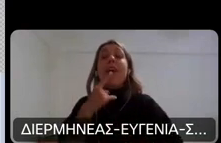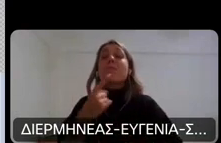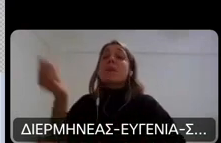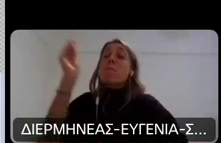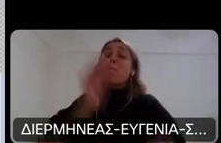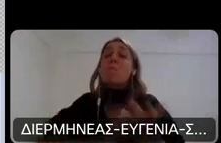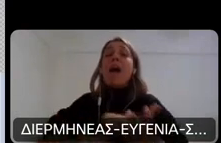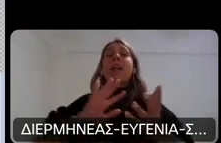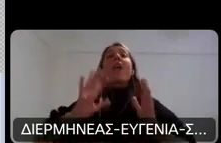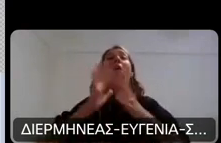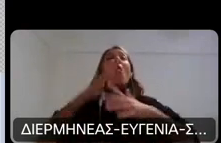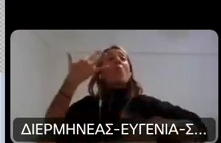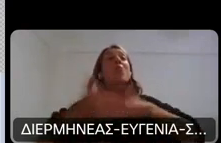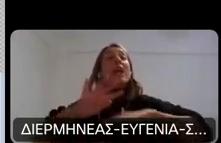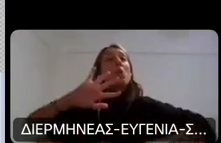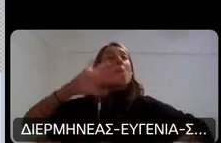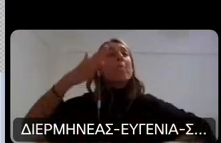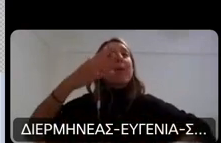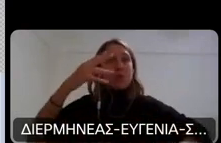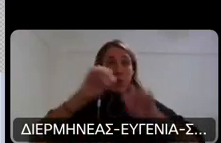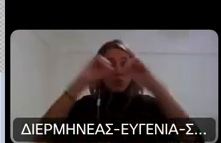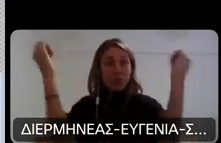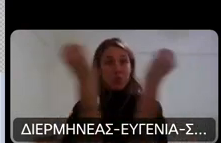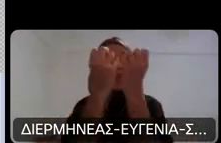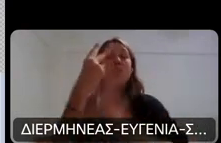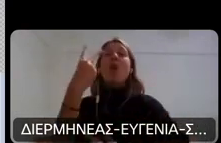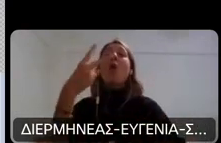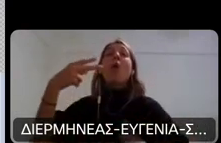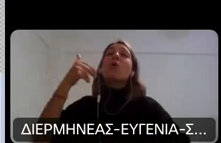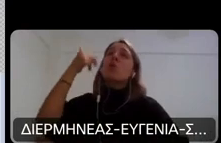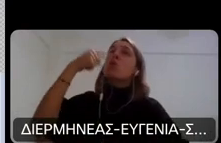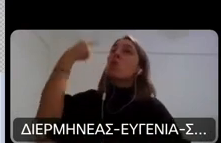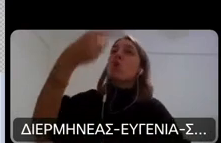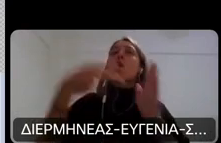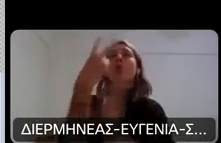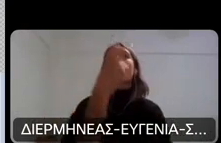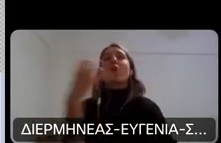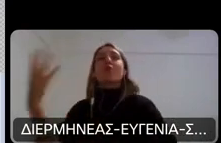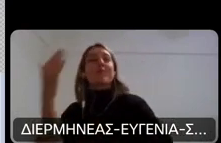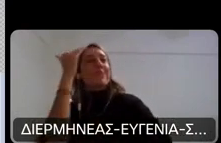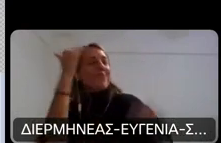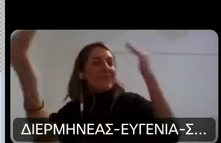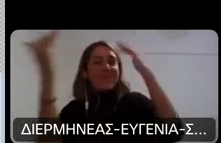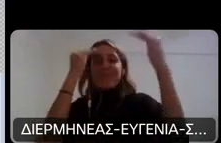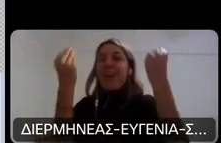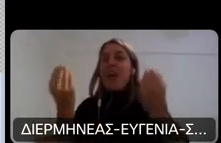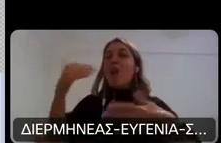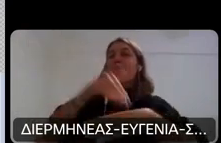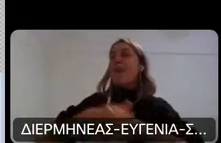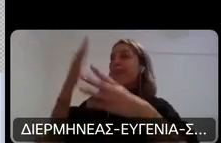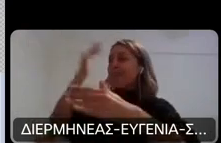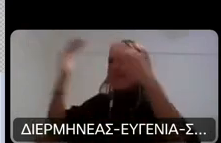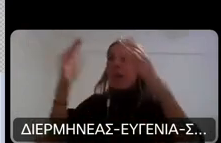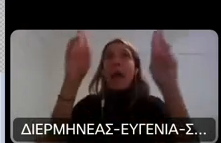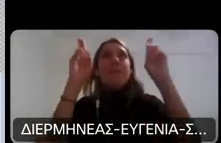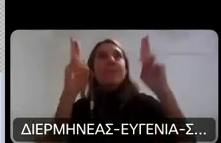ραντεβού στο 15ο συνέδριο το 2025. Καλό βράδυ. Ευχαριστούμε πάρα πολύ. Να